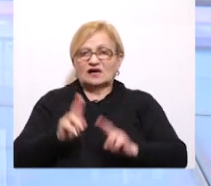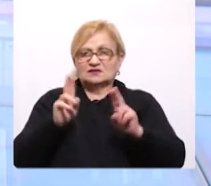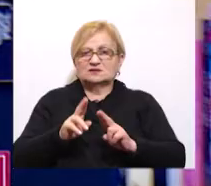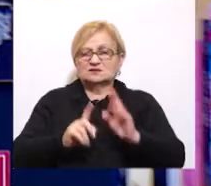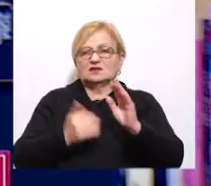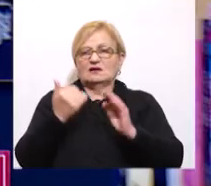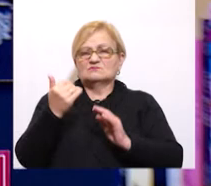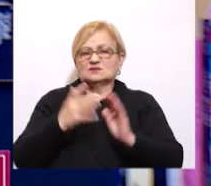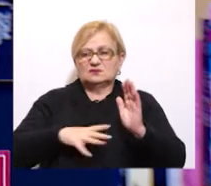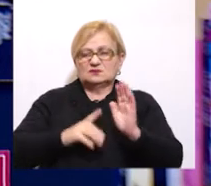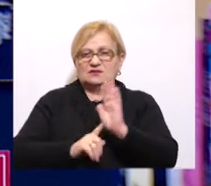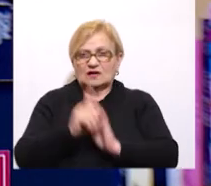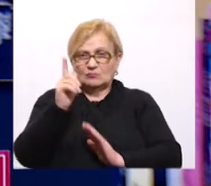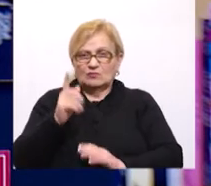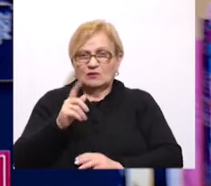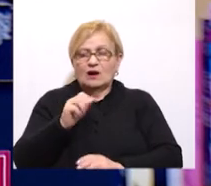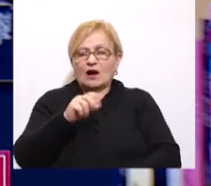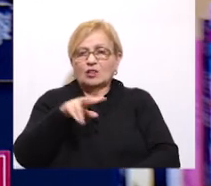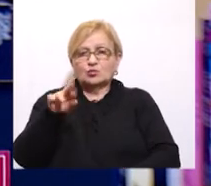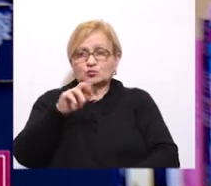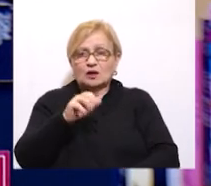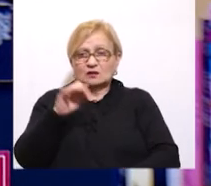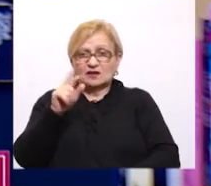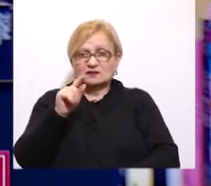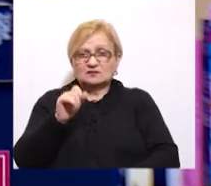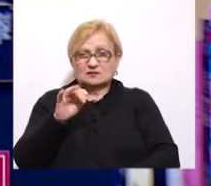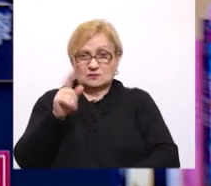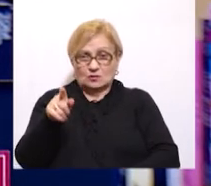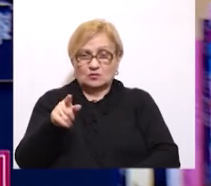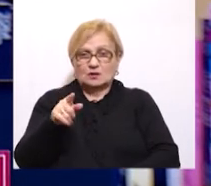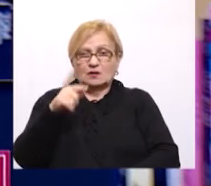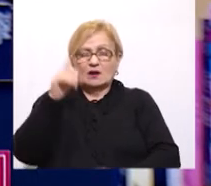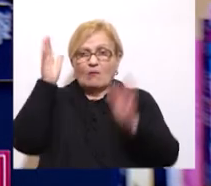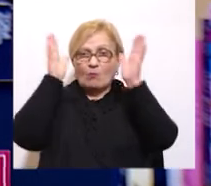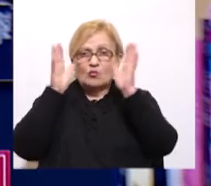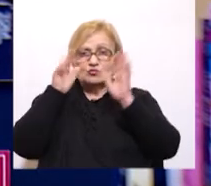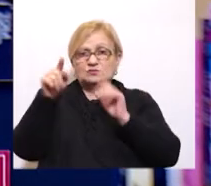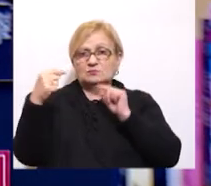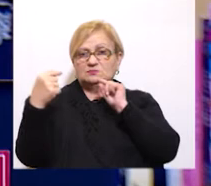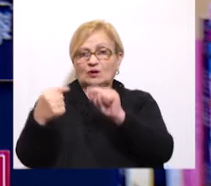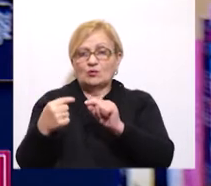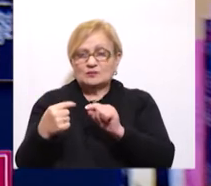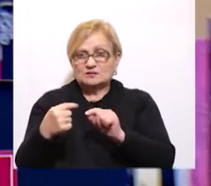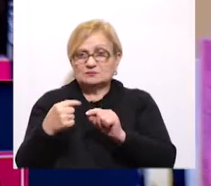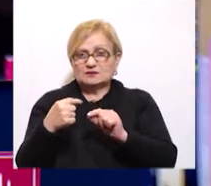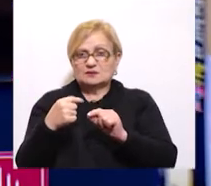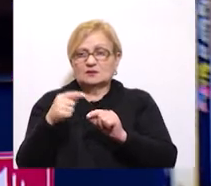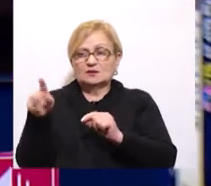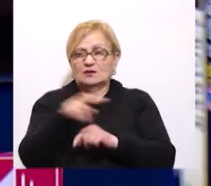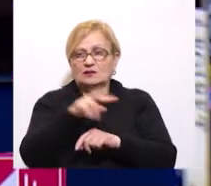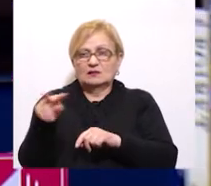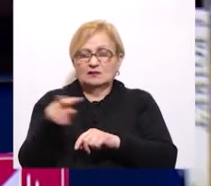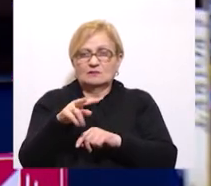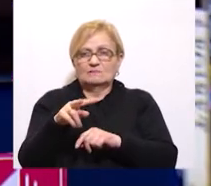წარმომავლობა. ალუდა ქეთელაურიც ქისტს, მუსლიმს დაუპირისპირდება. ისინი